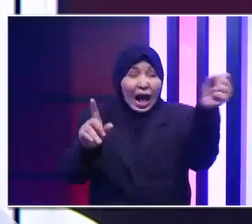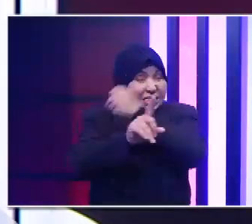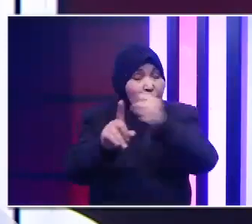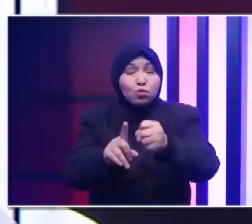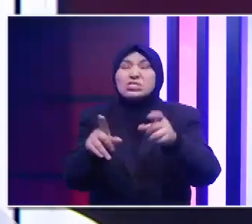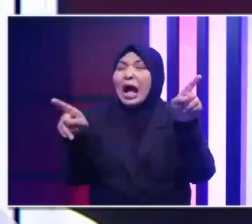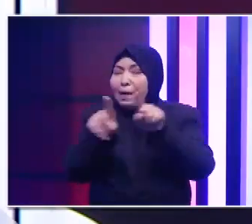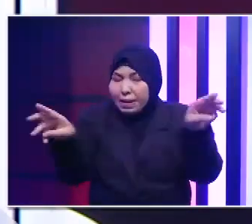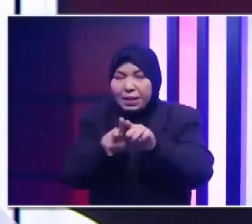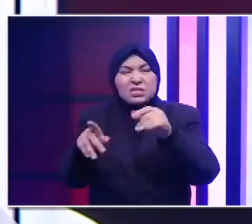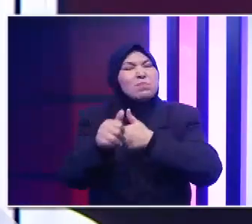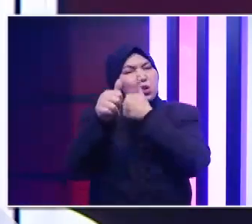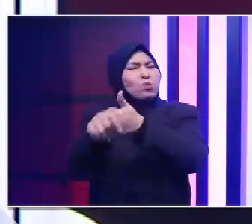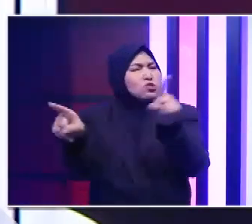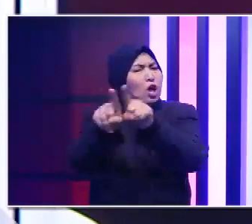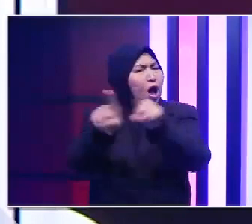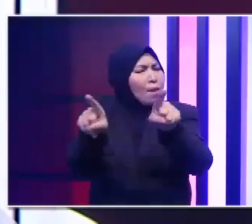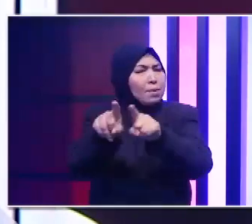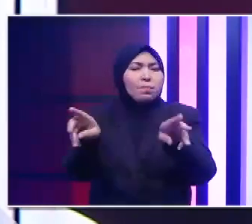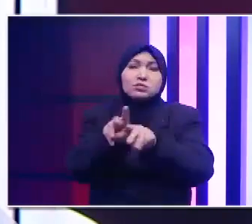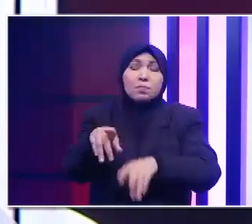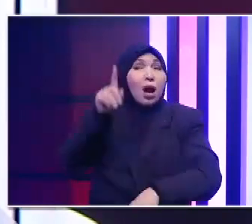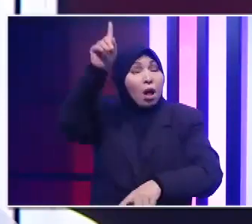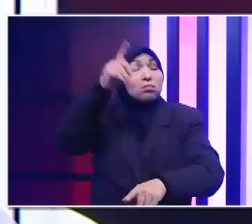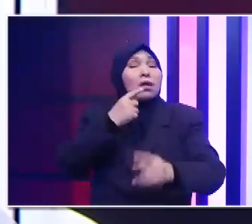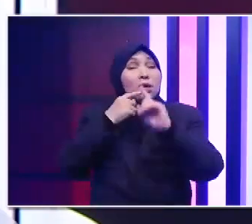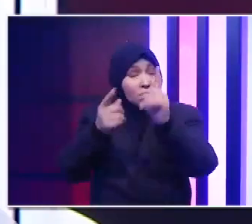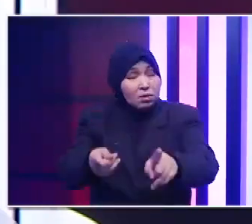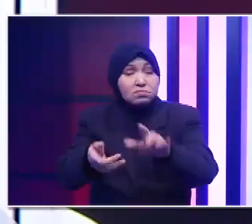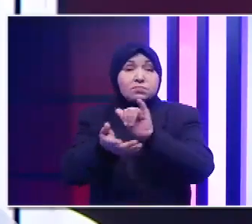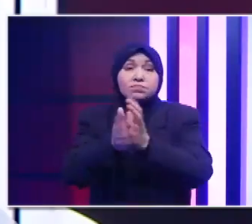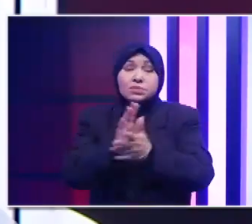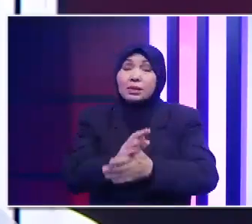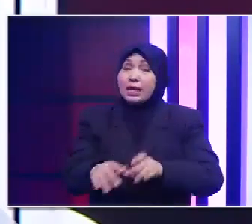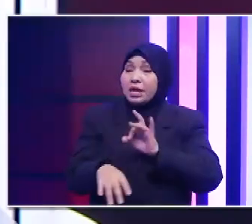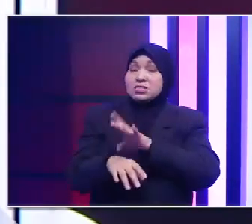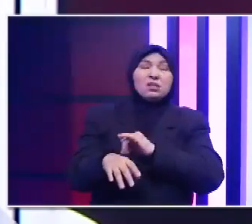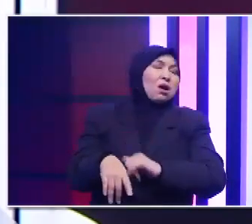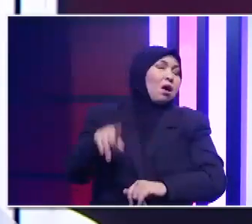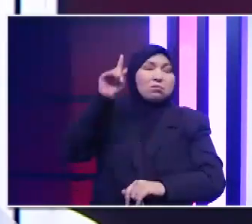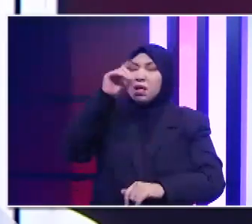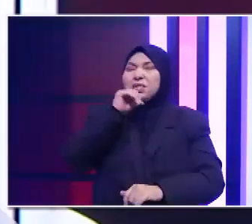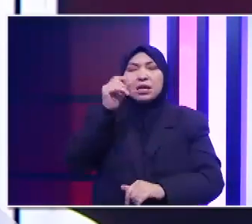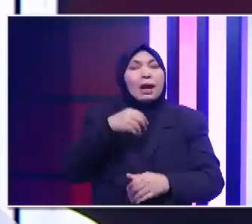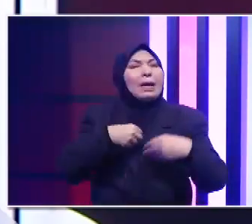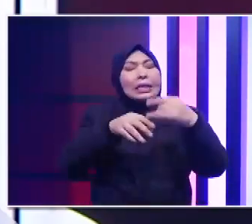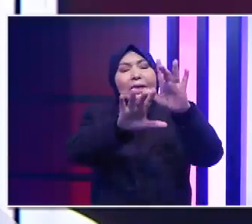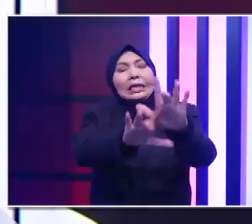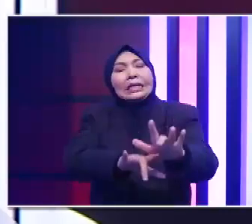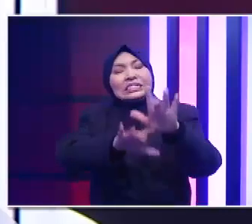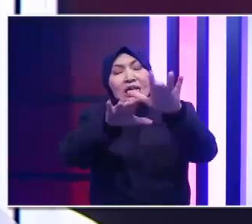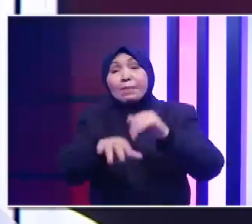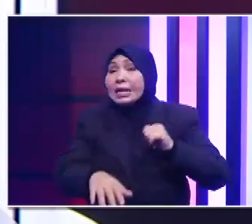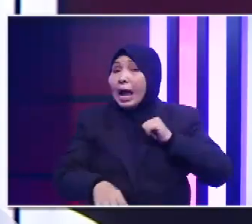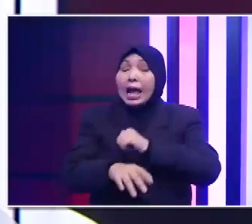tuh macam tu lah mereka akan buat walaupun Dini minta belas kasihan oleh ahli neraka sesekali Allah tidak akan membeli belah kesehatan ya